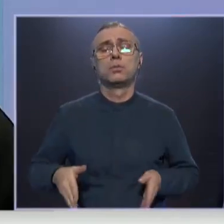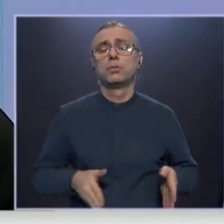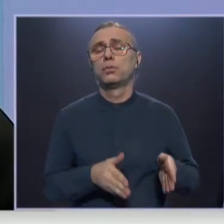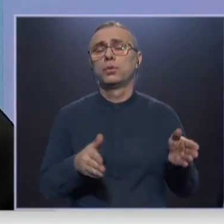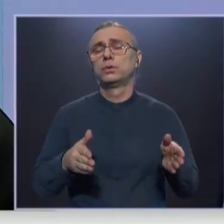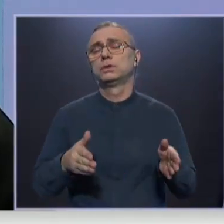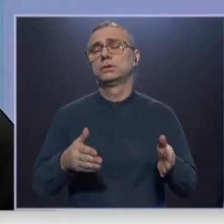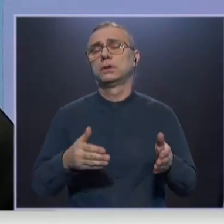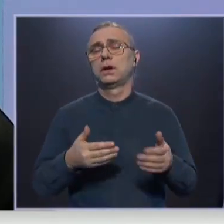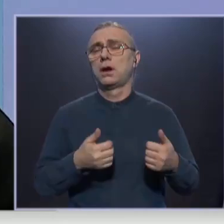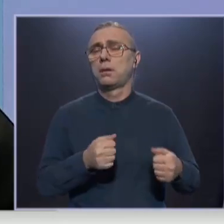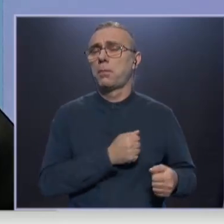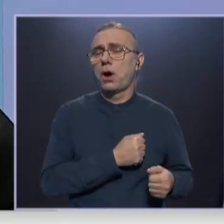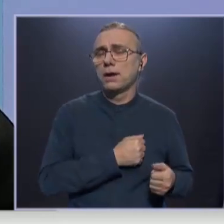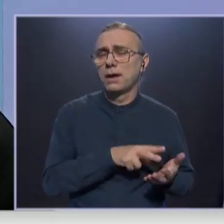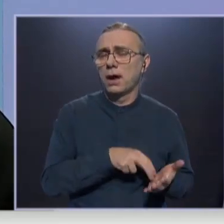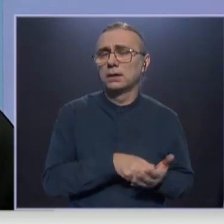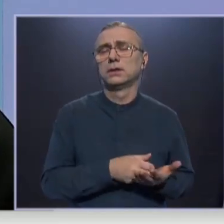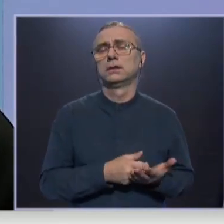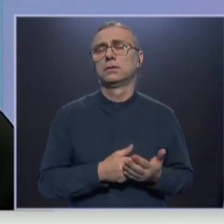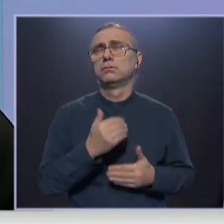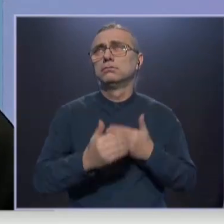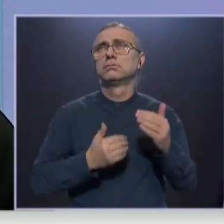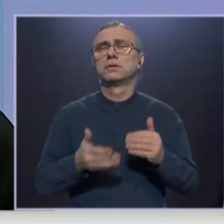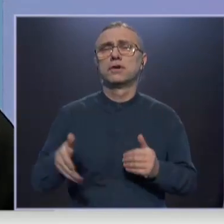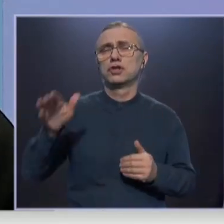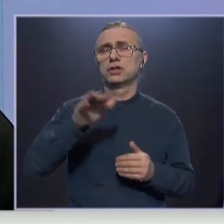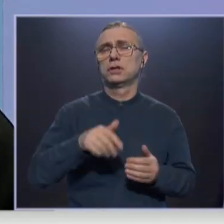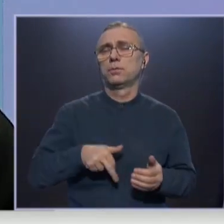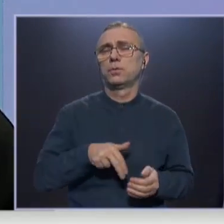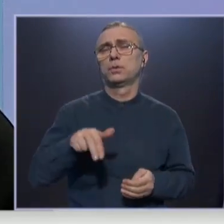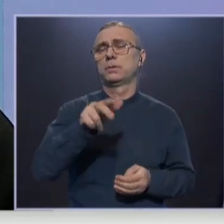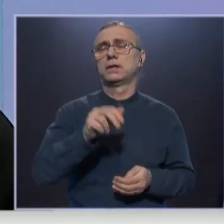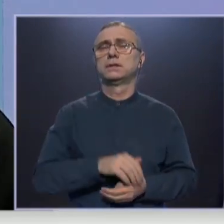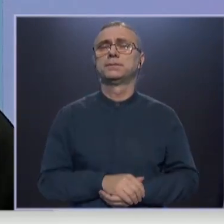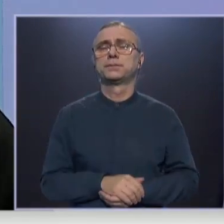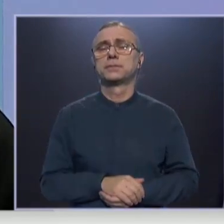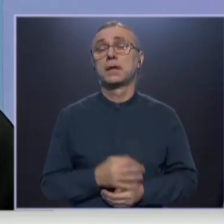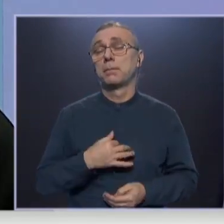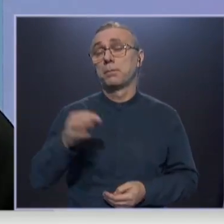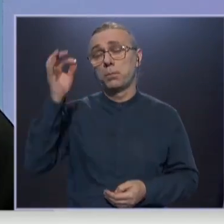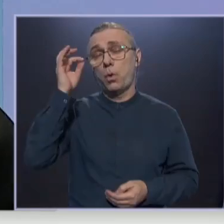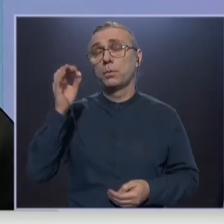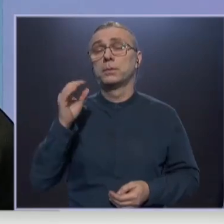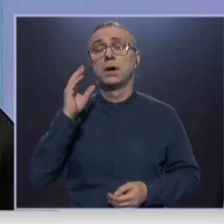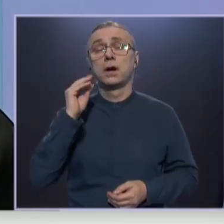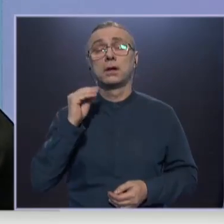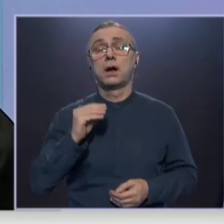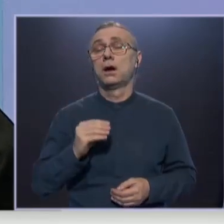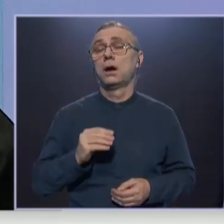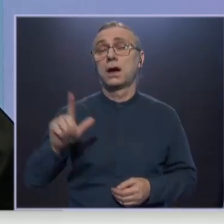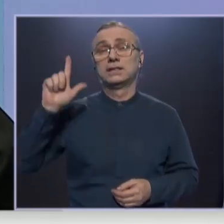покаянию, к вершине, к исповеди, в следующий раз лучше пройти. Ну и мы помним, что все-таки, как Господь, когда исцелил,